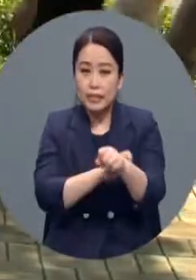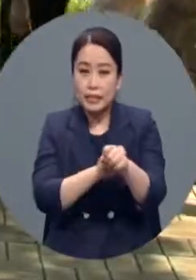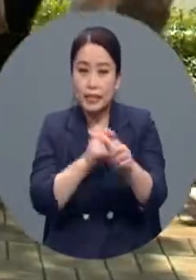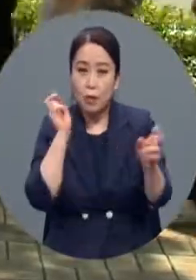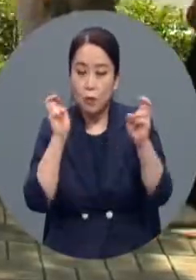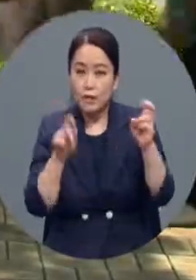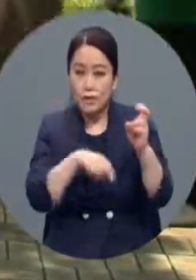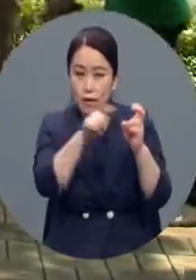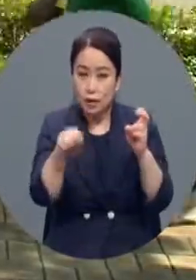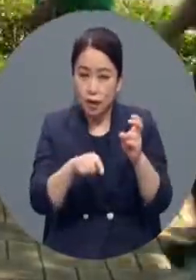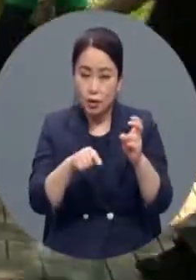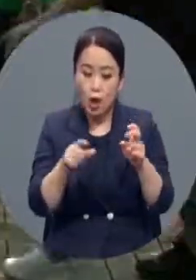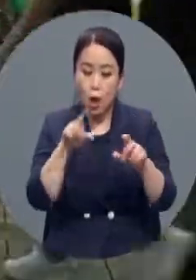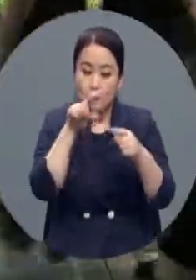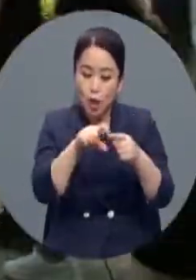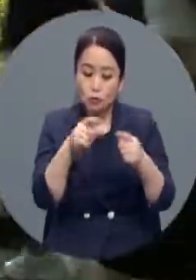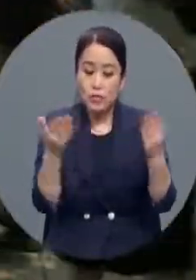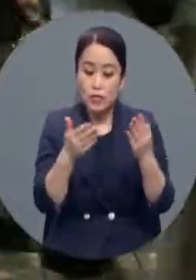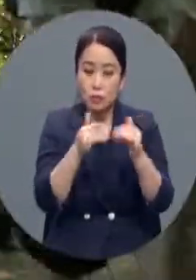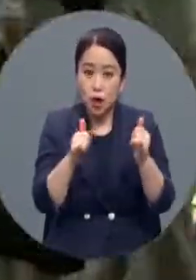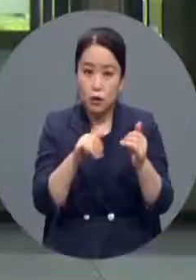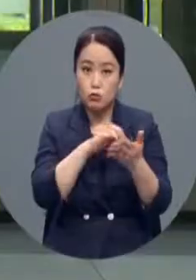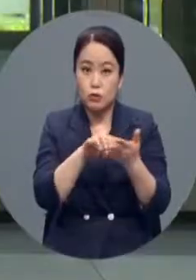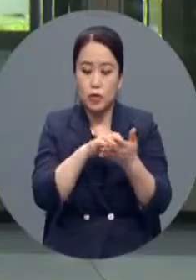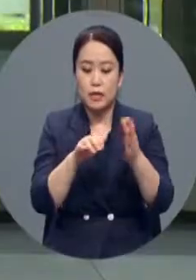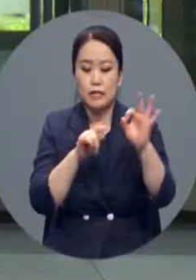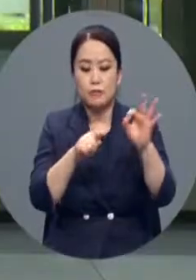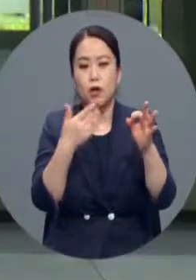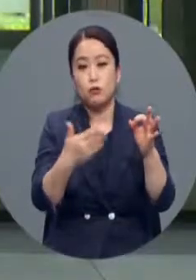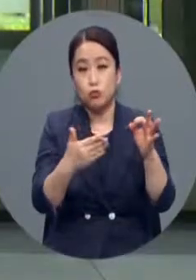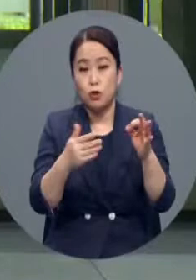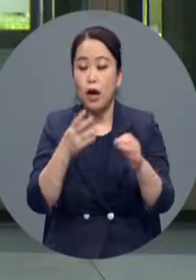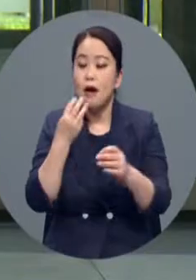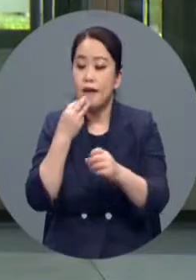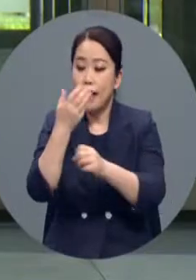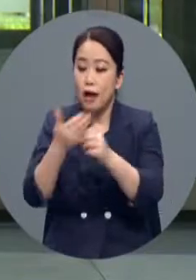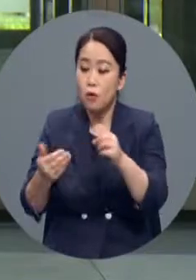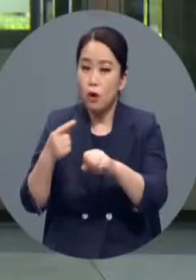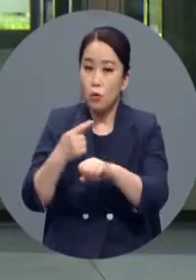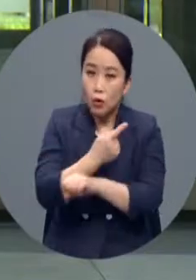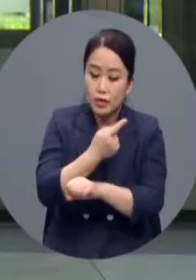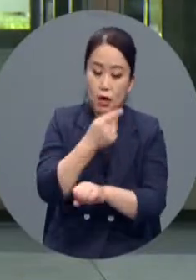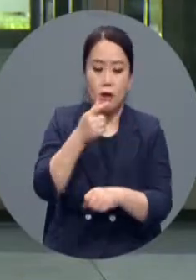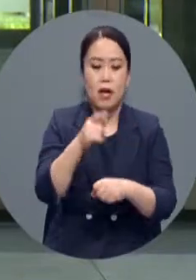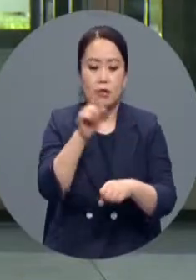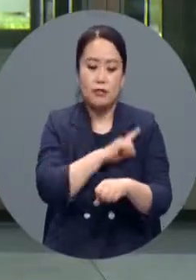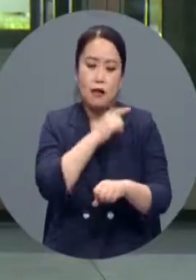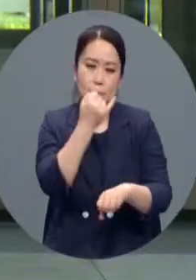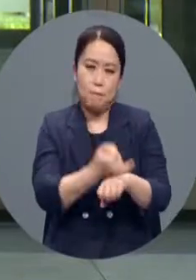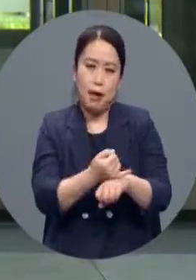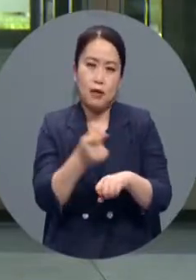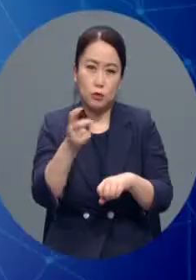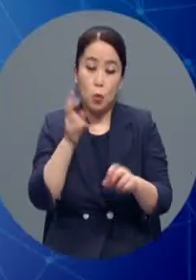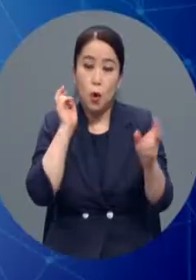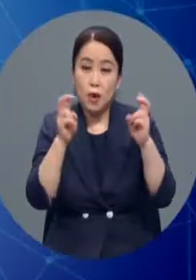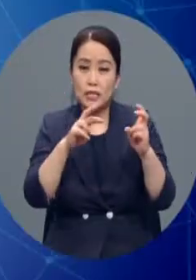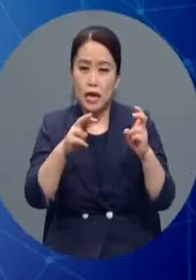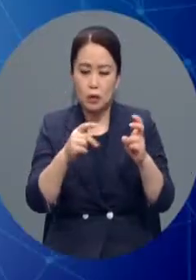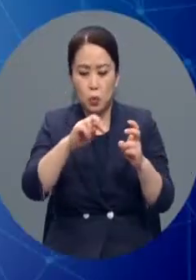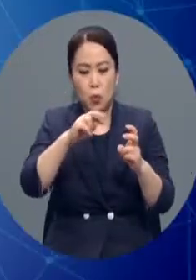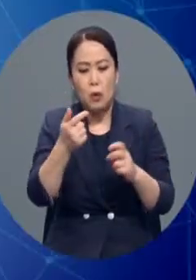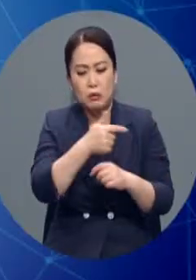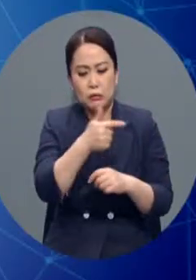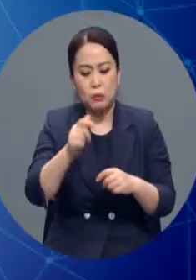평균 종사자수는 10.9 명으로 강원권 을 제외하면 가장 낮고 기업 규모도 영세 합니다